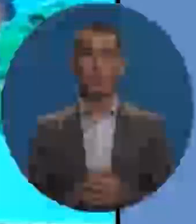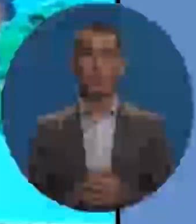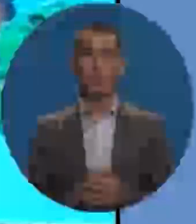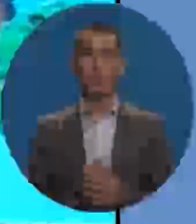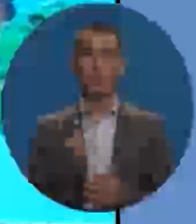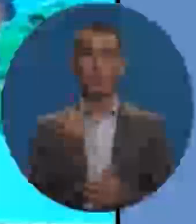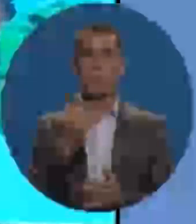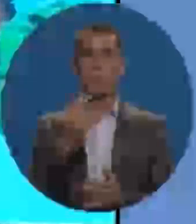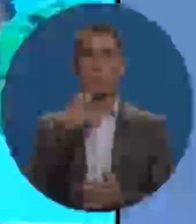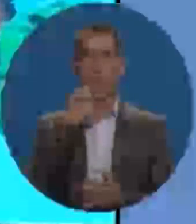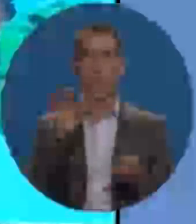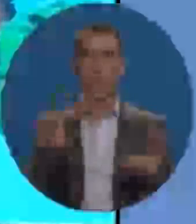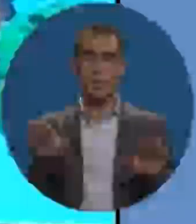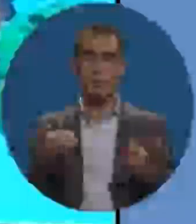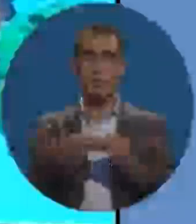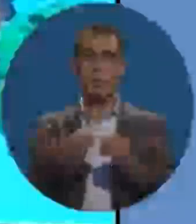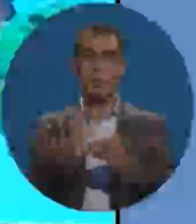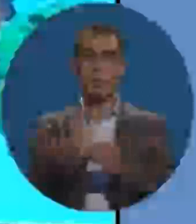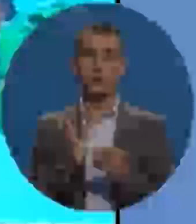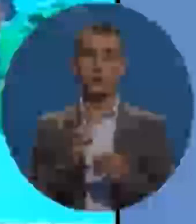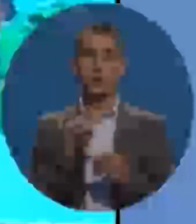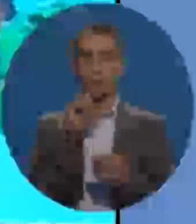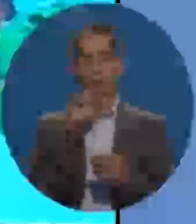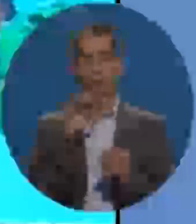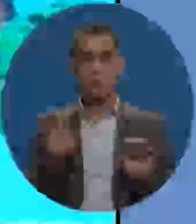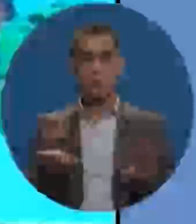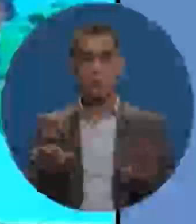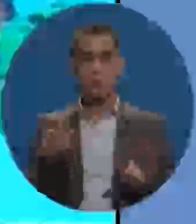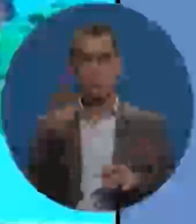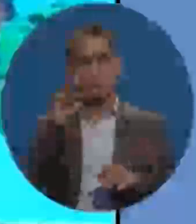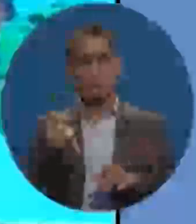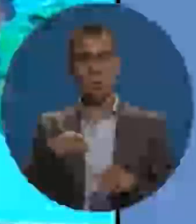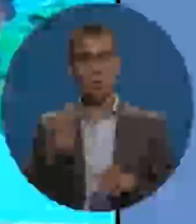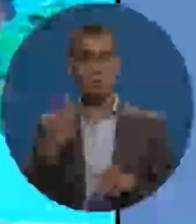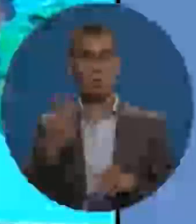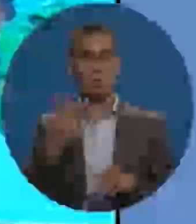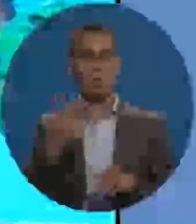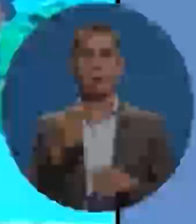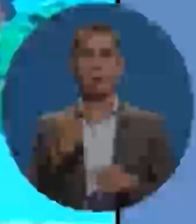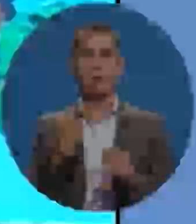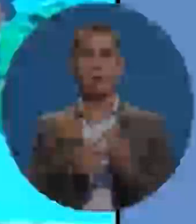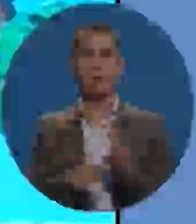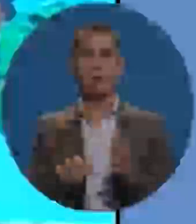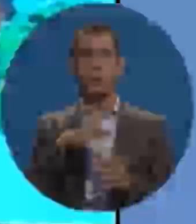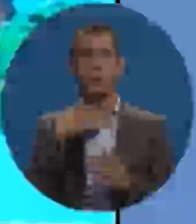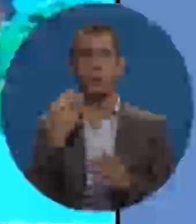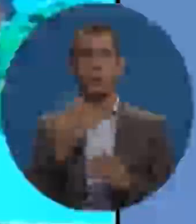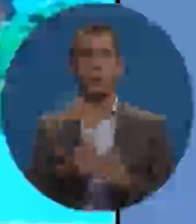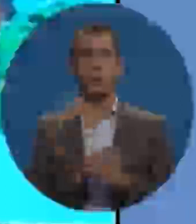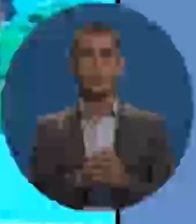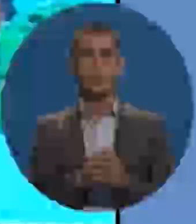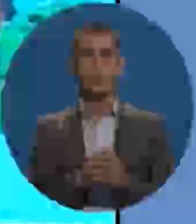Демек, бір тауықтың 15 шөжесі бар екені белгілі, екіншісі оннан 6-ға көп